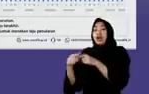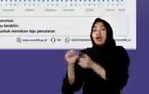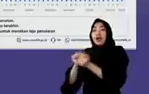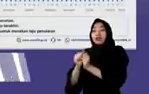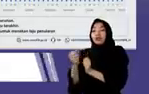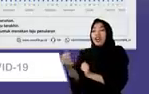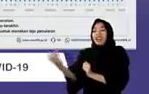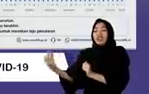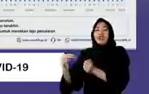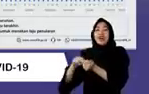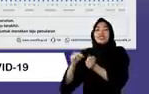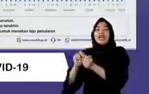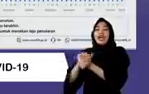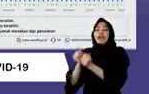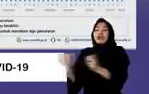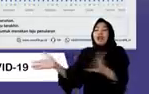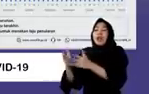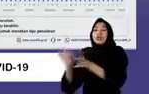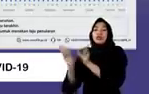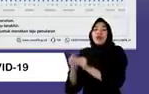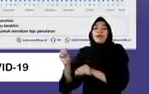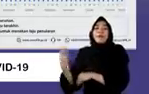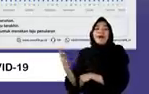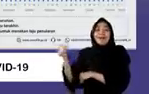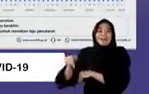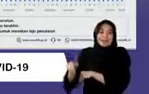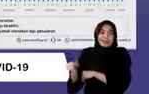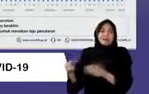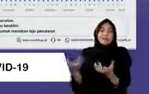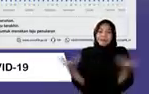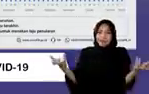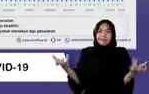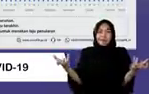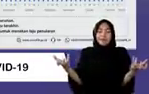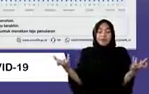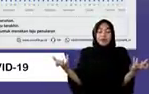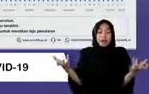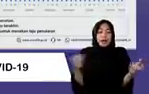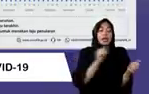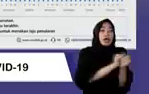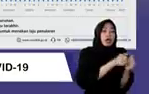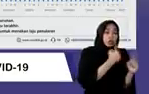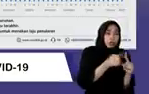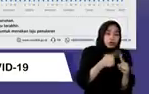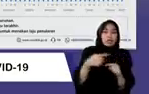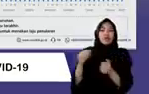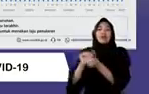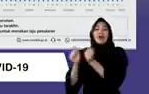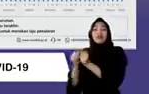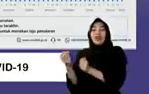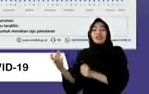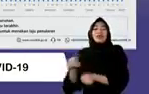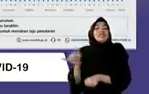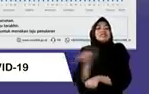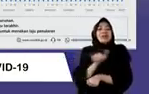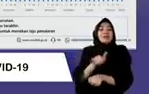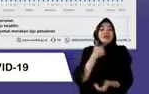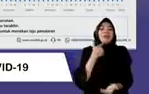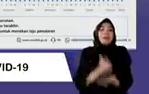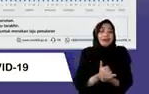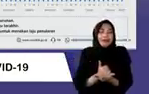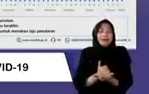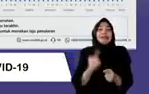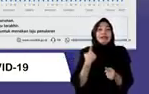ditangani. Perkembangan kasus positif dan kasus aktif sama-sama penting untuk kita pantau. Namun pada hari